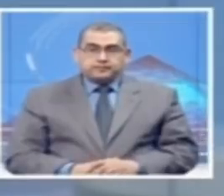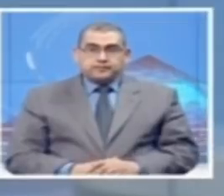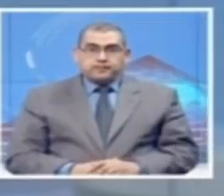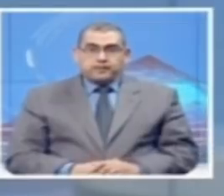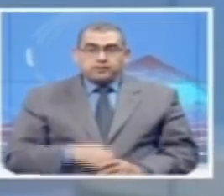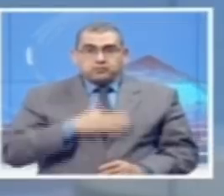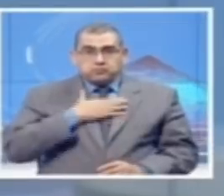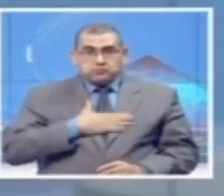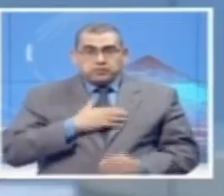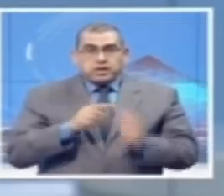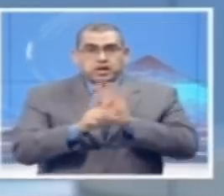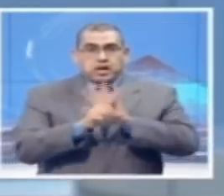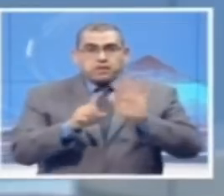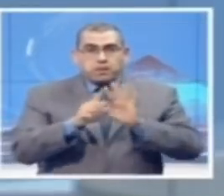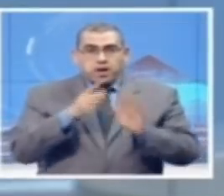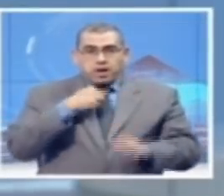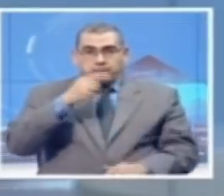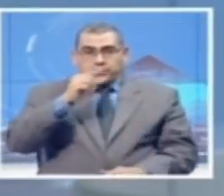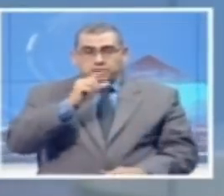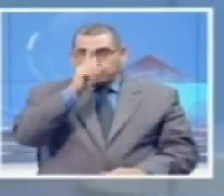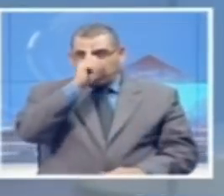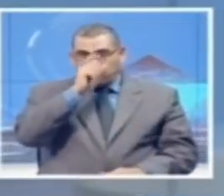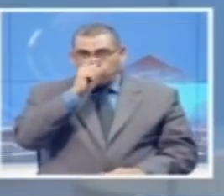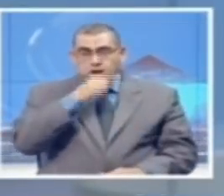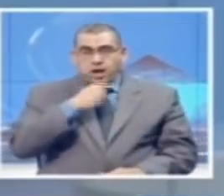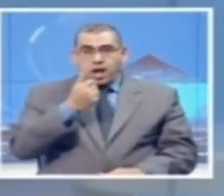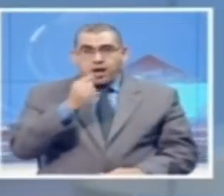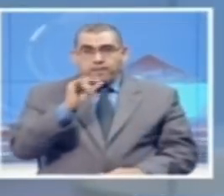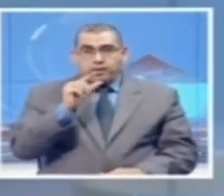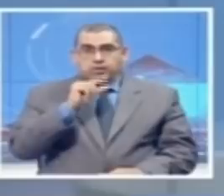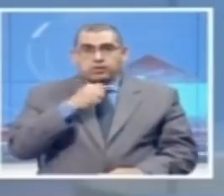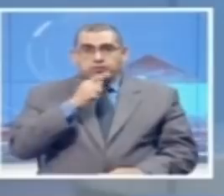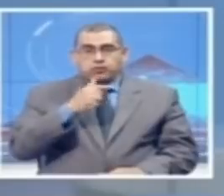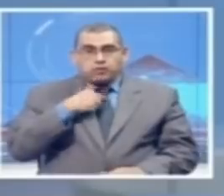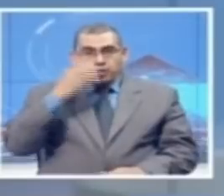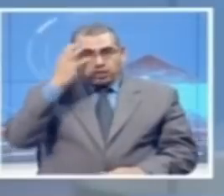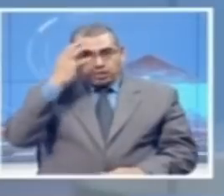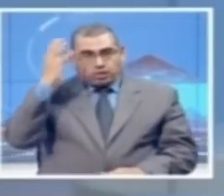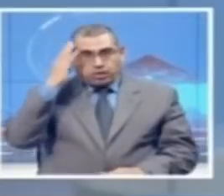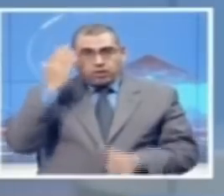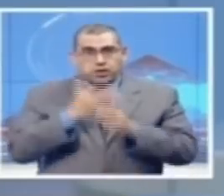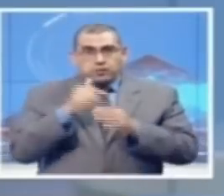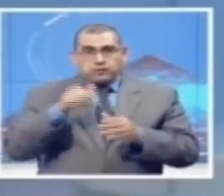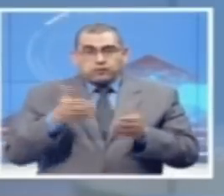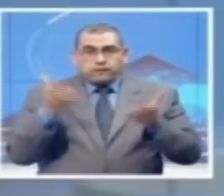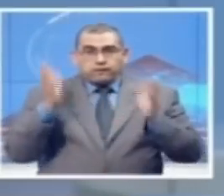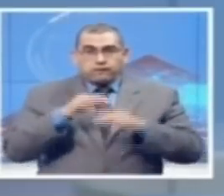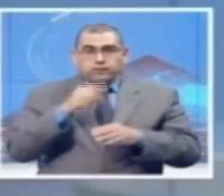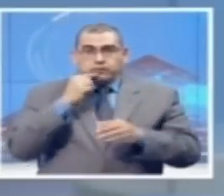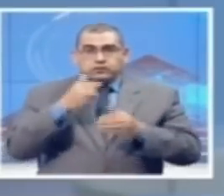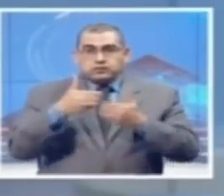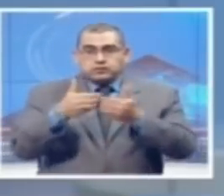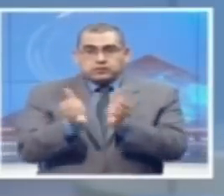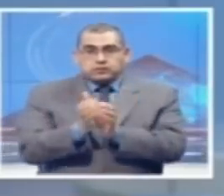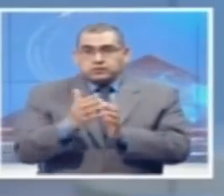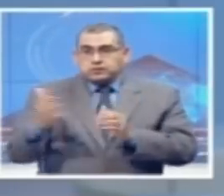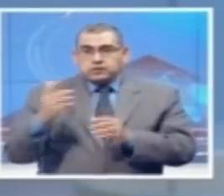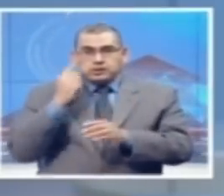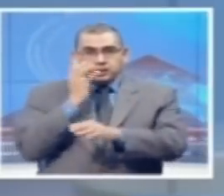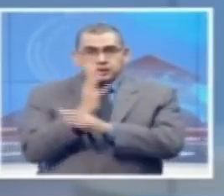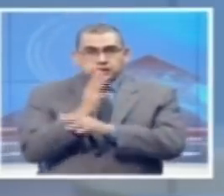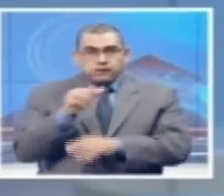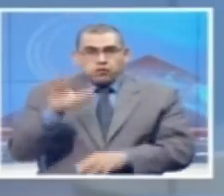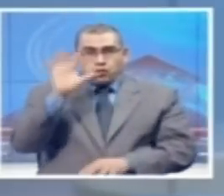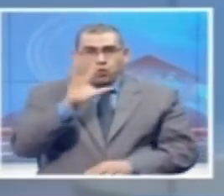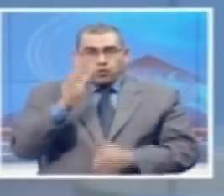أعرب فضيلة الإمام الأكبر دكتور أحمد الطيب شيخ الأزهر الشريف عن قلقه من انتشار اليمين المتطرف في أوروبا